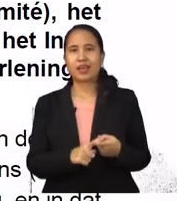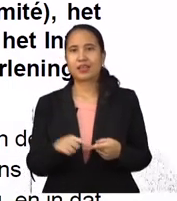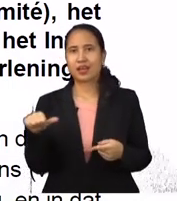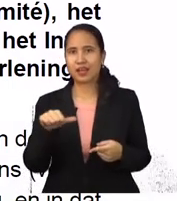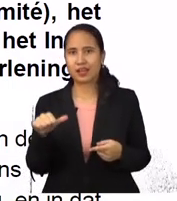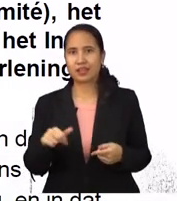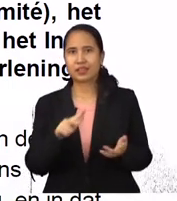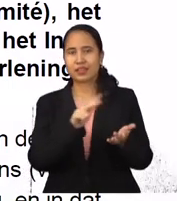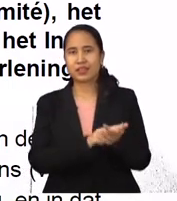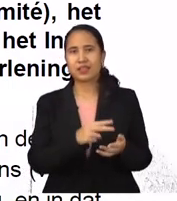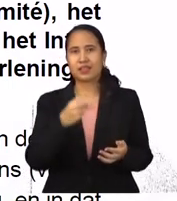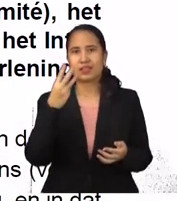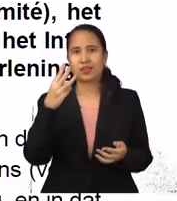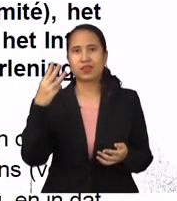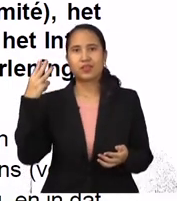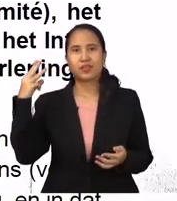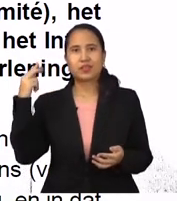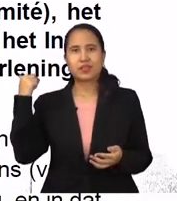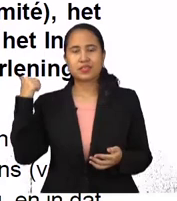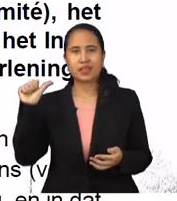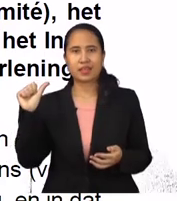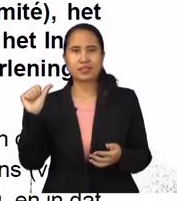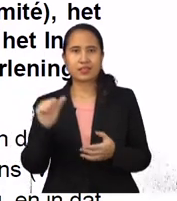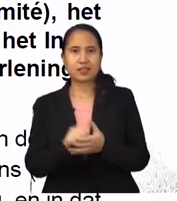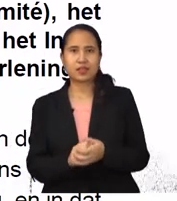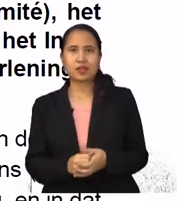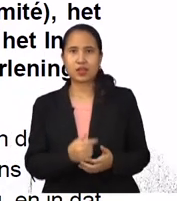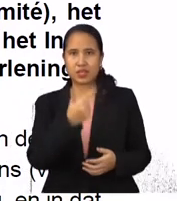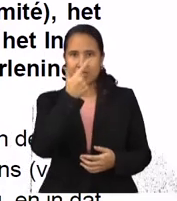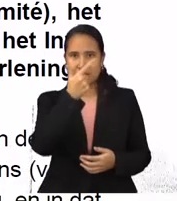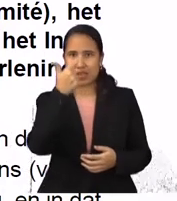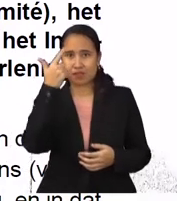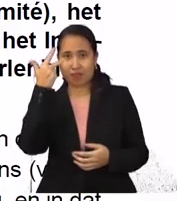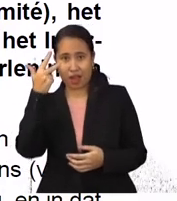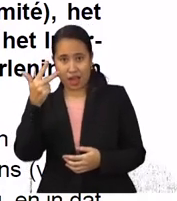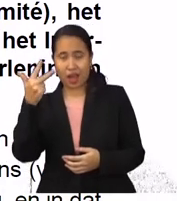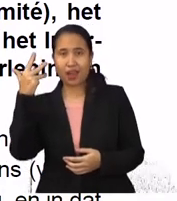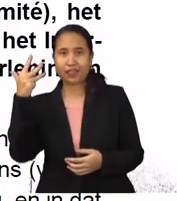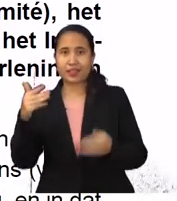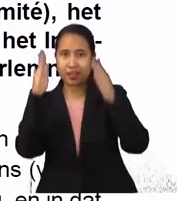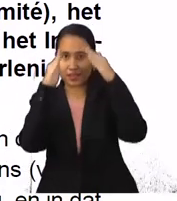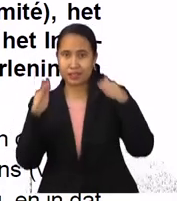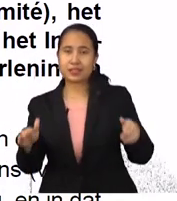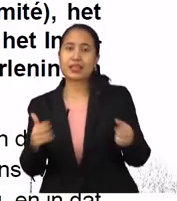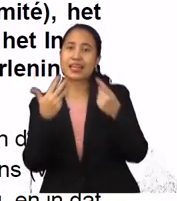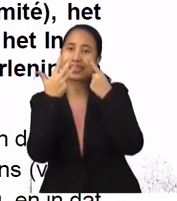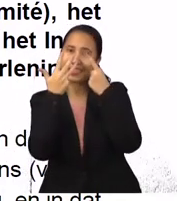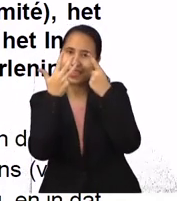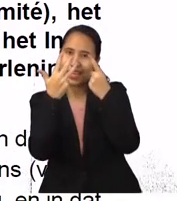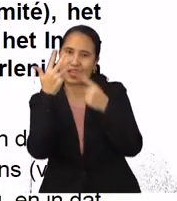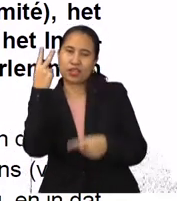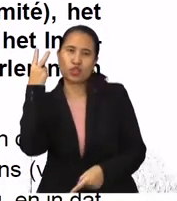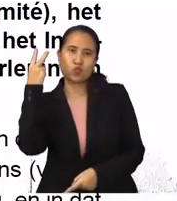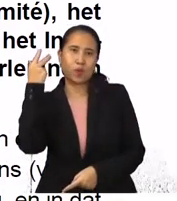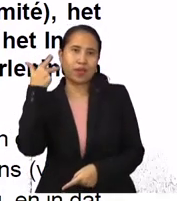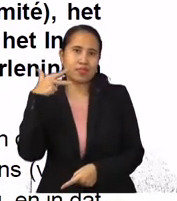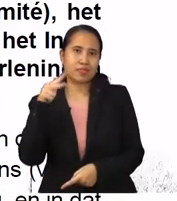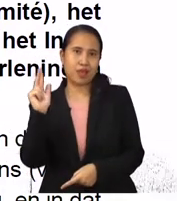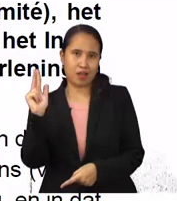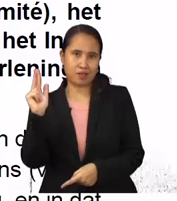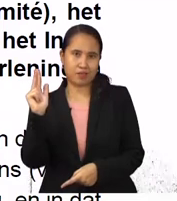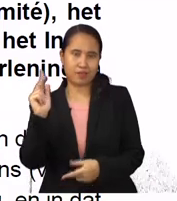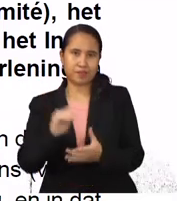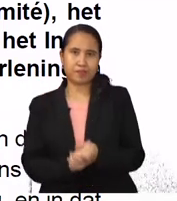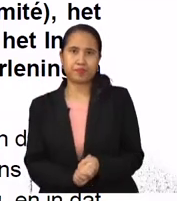en volgende van het wetboek van strafrecht, gepleegd op 7, 8 en 9 december 1982. Dat zijn dus de artikelen die gaan